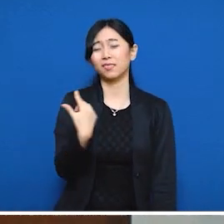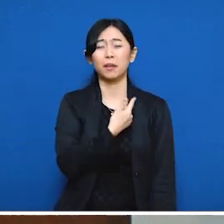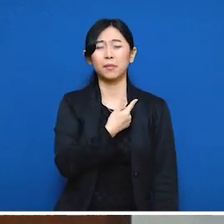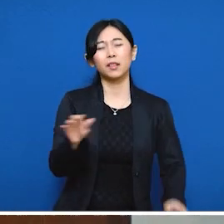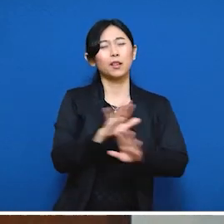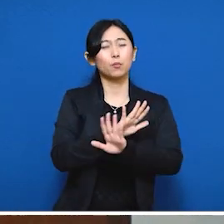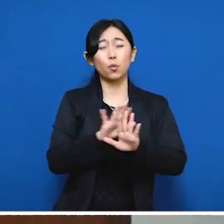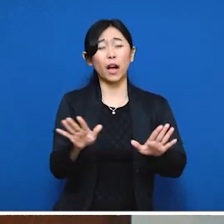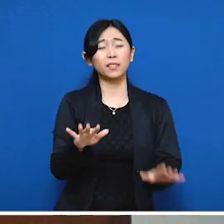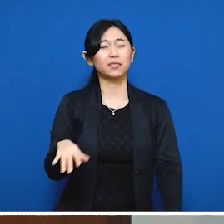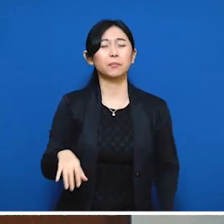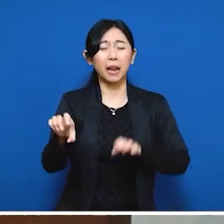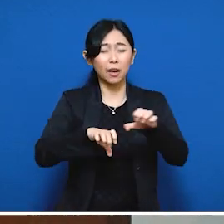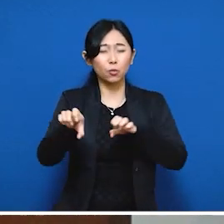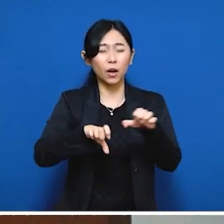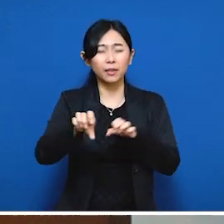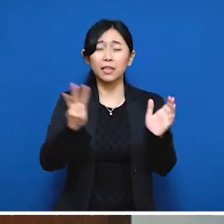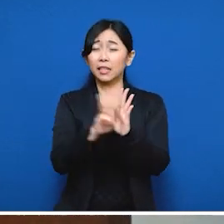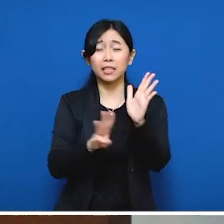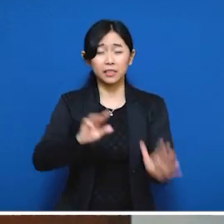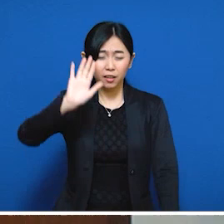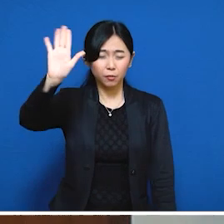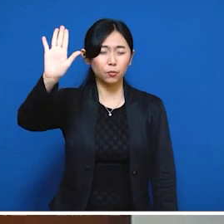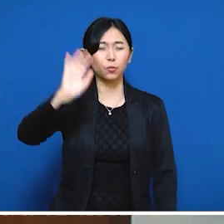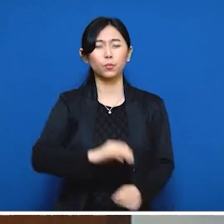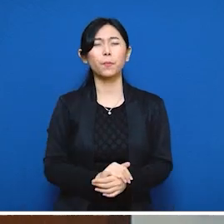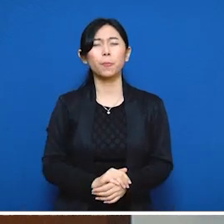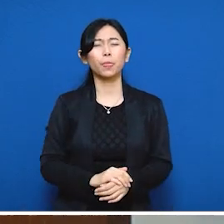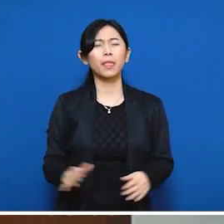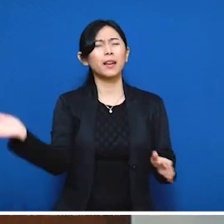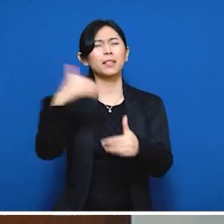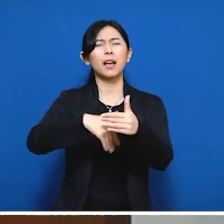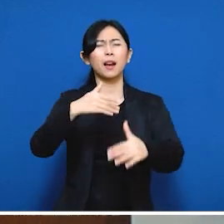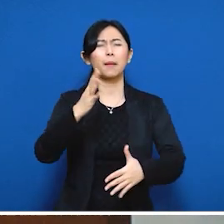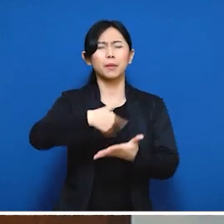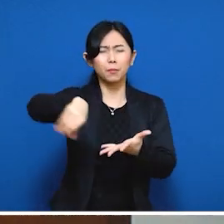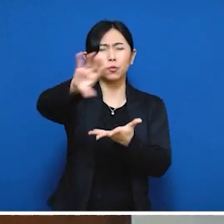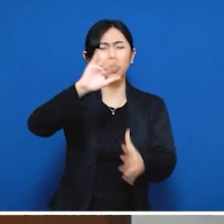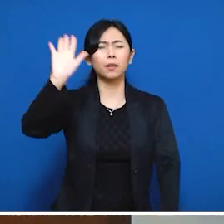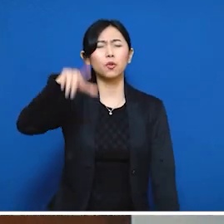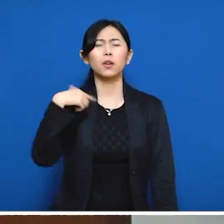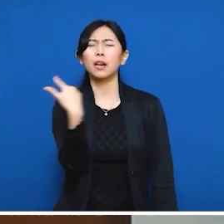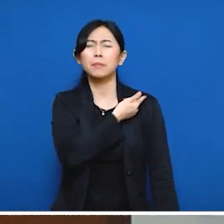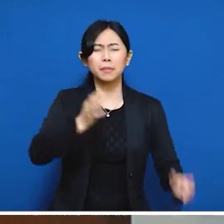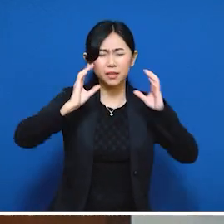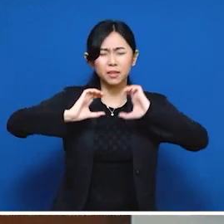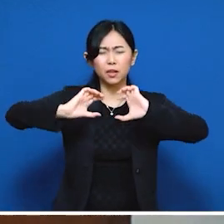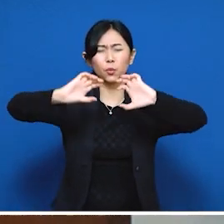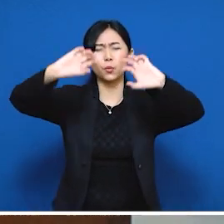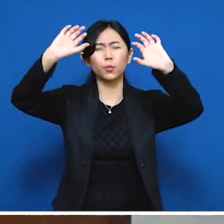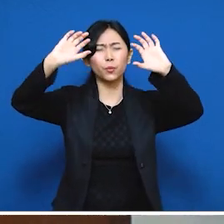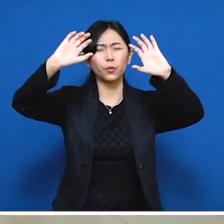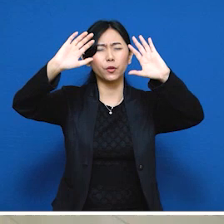tidak melakukan apa yang benar di hadapan-Mu. Di dalam kemurahan-Mu kami berseru.